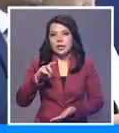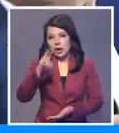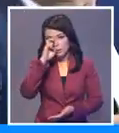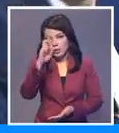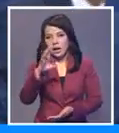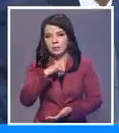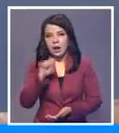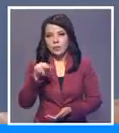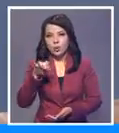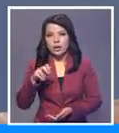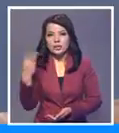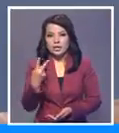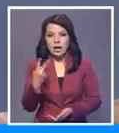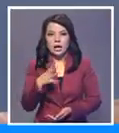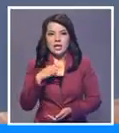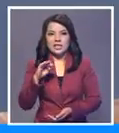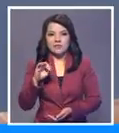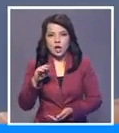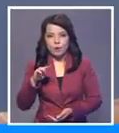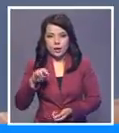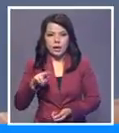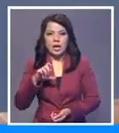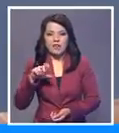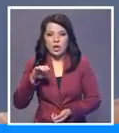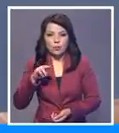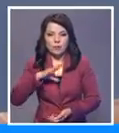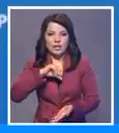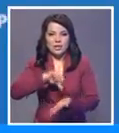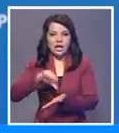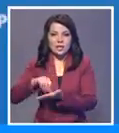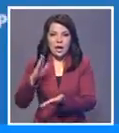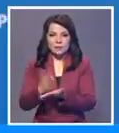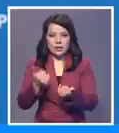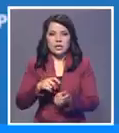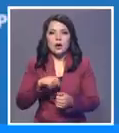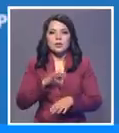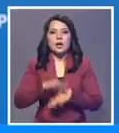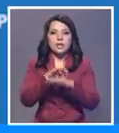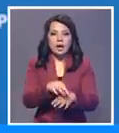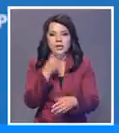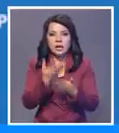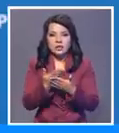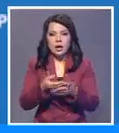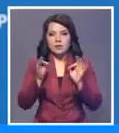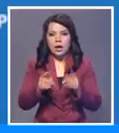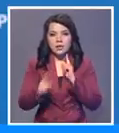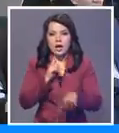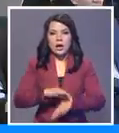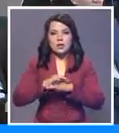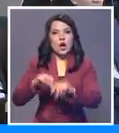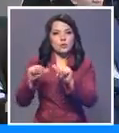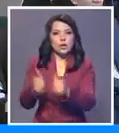II, Финляндия, Эфиопия президенттері қатысады. Бұл 5-ші съезді алдыңғы өткен кеңестерден салмақтырақ етеді дейді